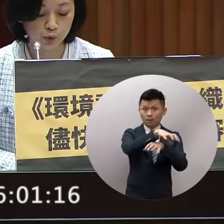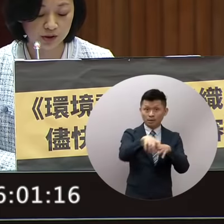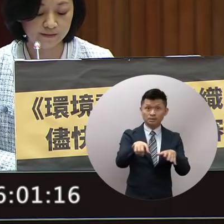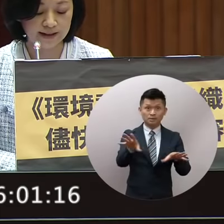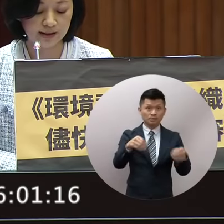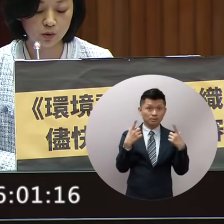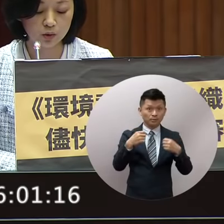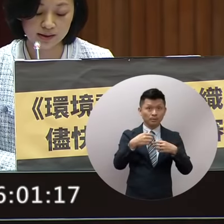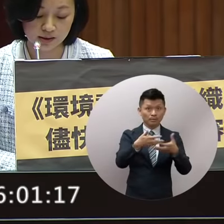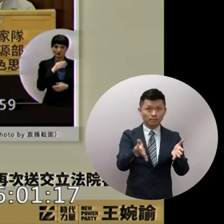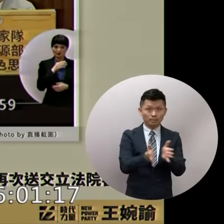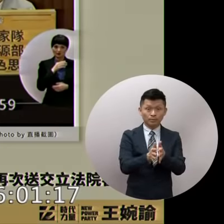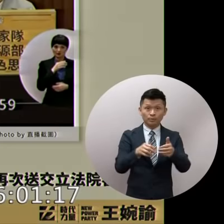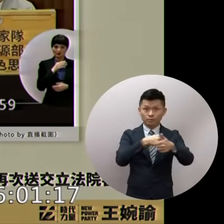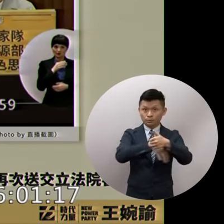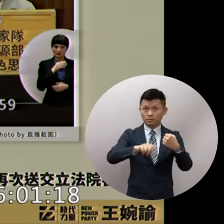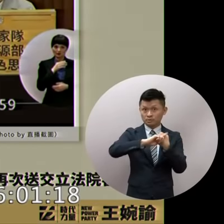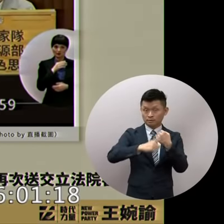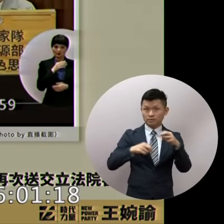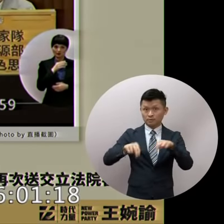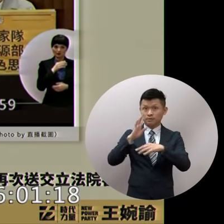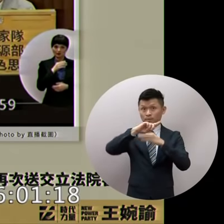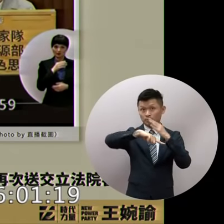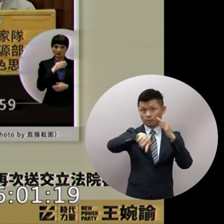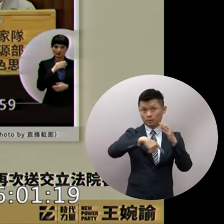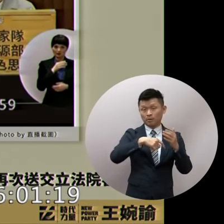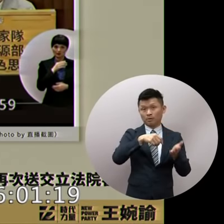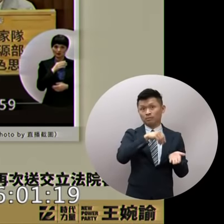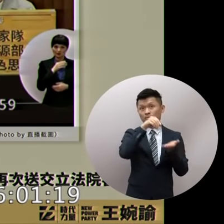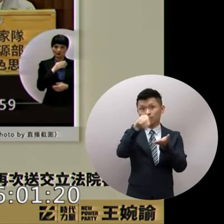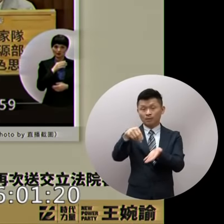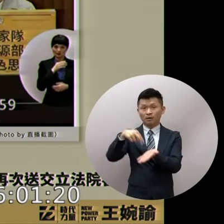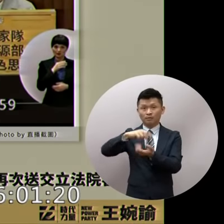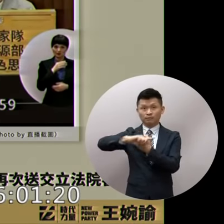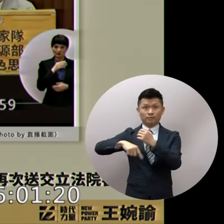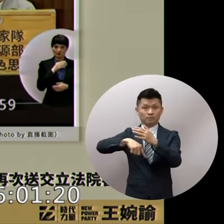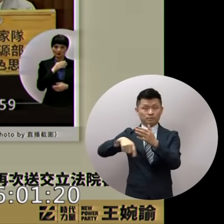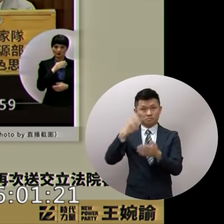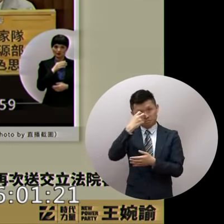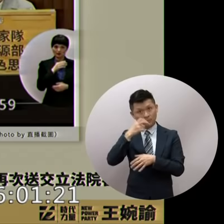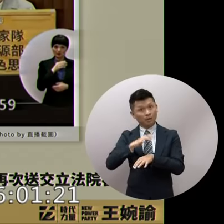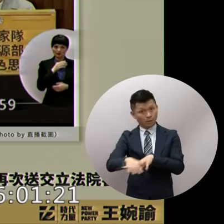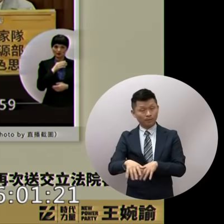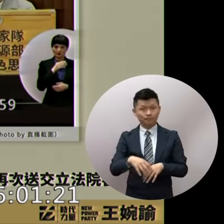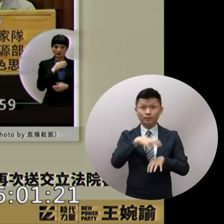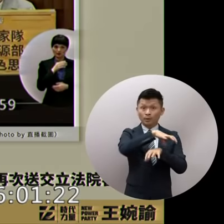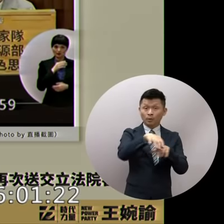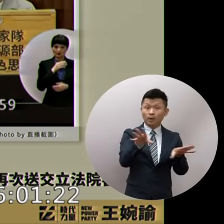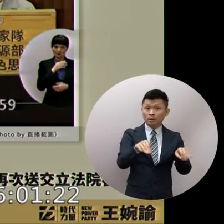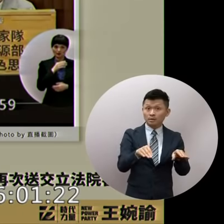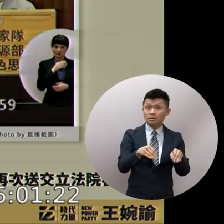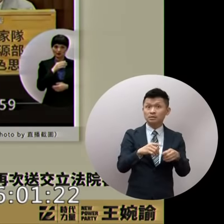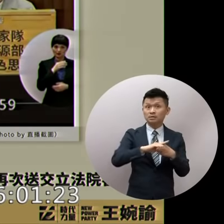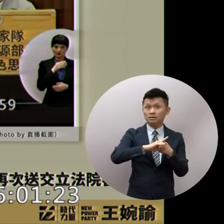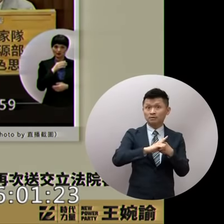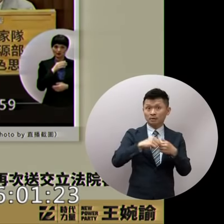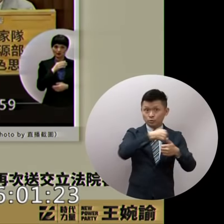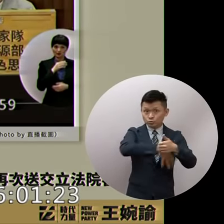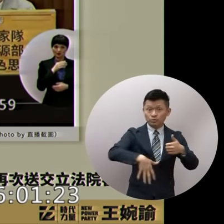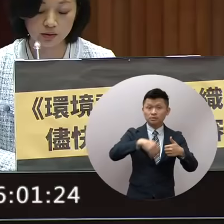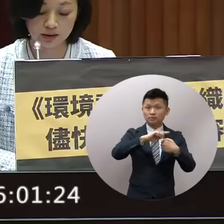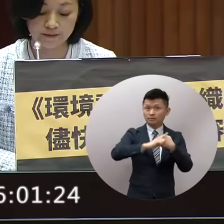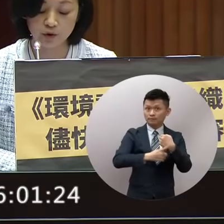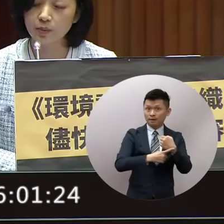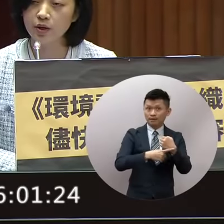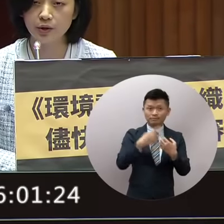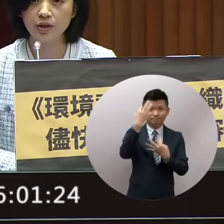资源部组织法已经通过行政院的版本，这个会期就会再交到立法院来做审议。那请问一下，这个环资法到底什么，环境组织法到底什么时